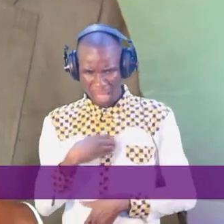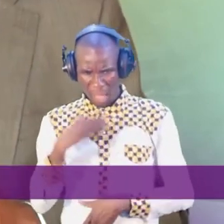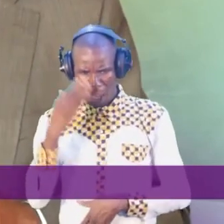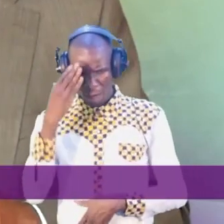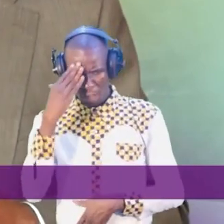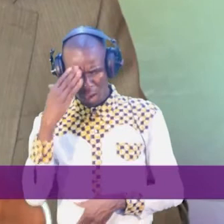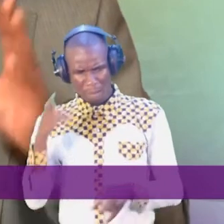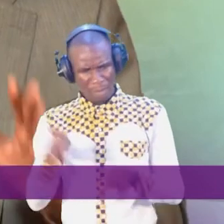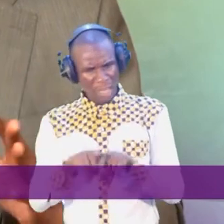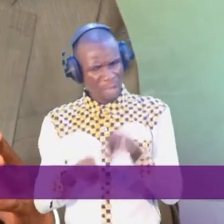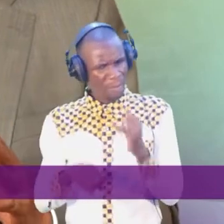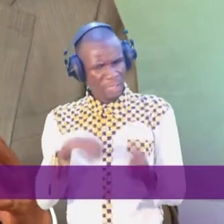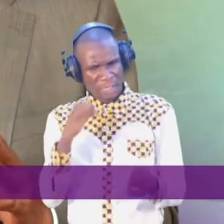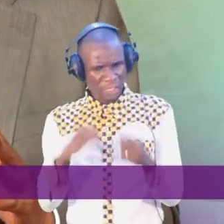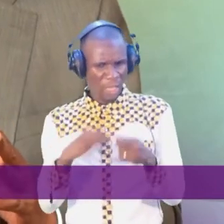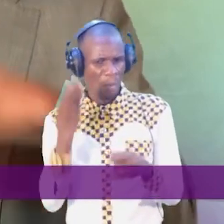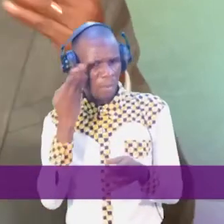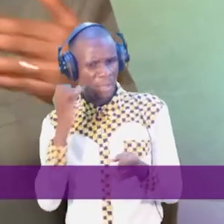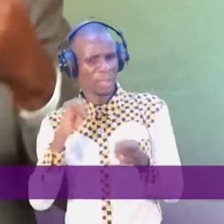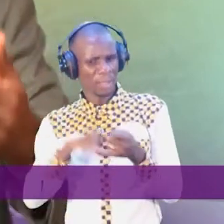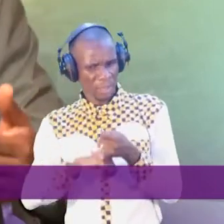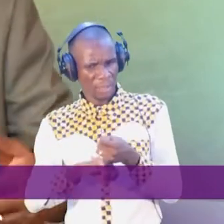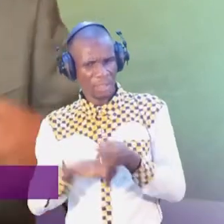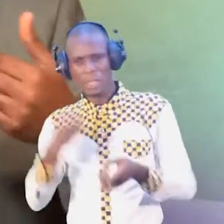na kotala atali lokasa wana